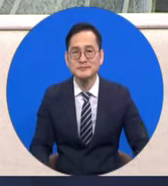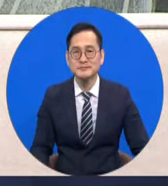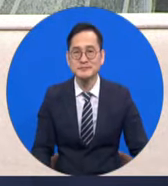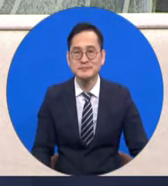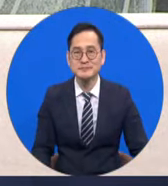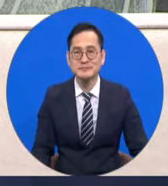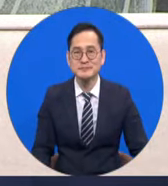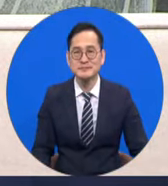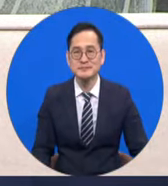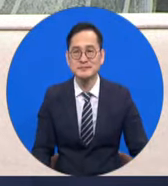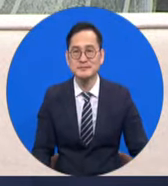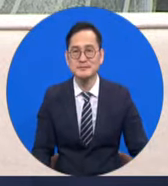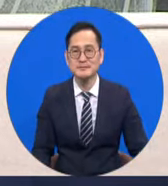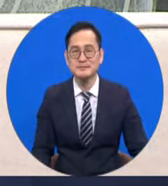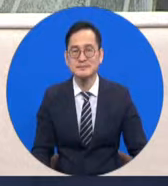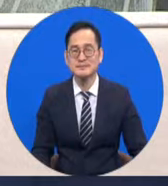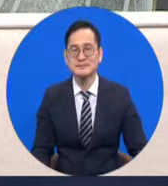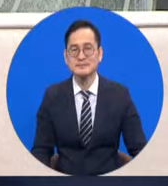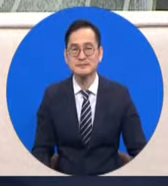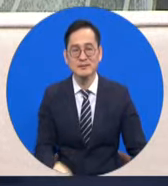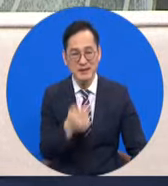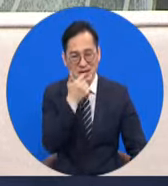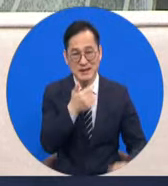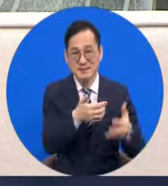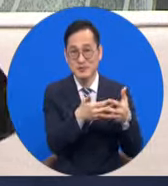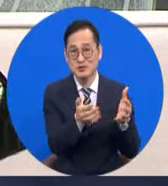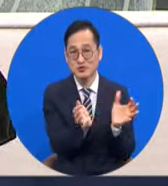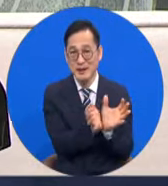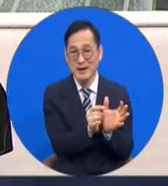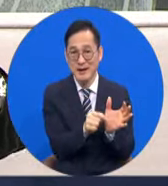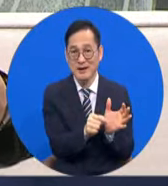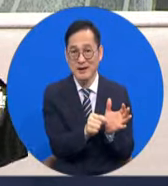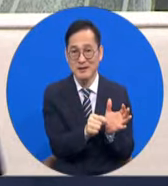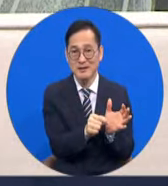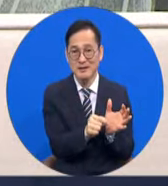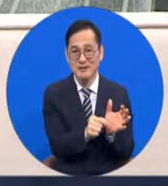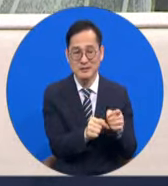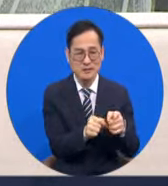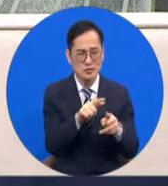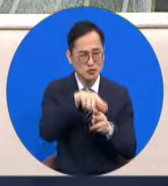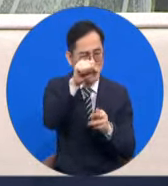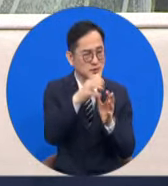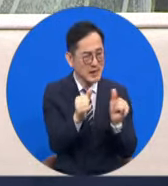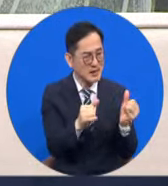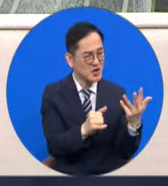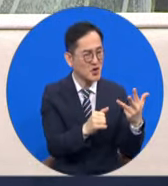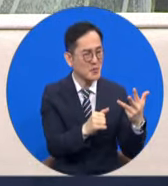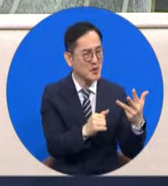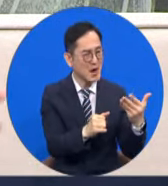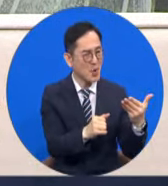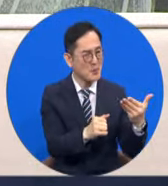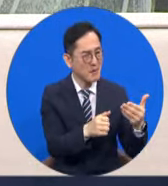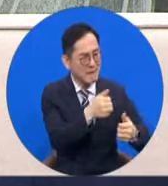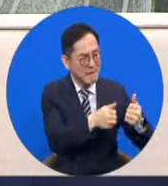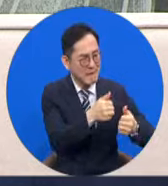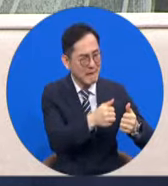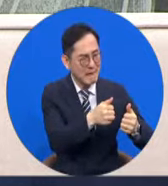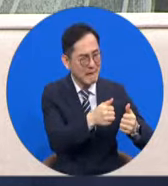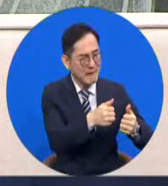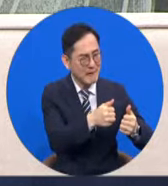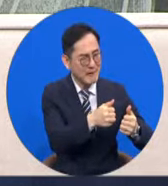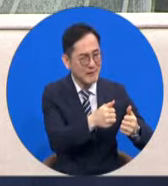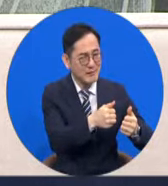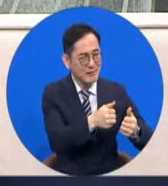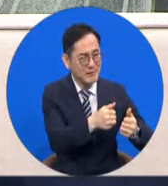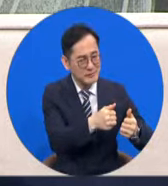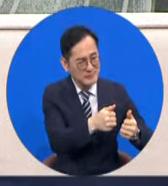경선에 탈락하면서도 약하다는 것 때문에 후보가 막 8명, 9명 난립됐는데 뒤늦게 이정은 후보가 따라